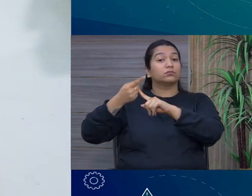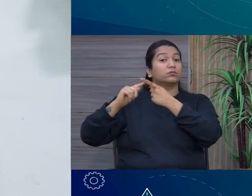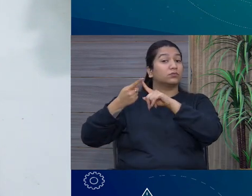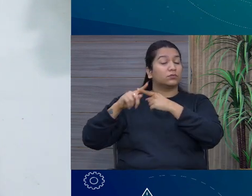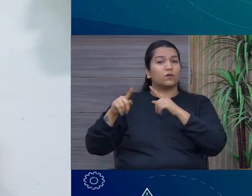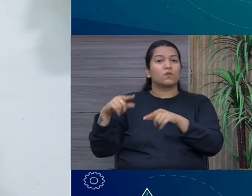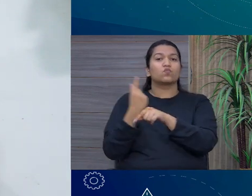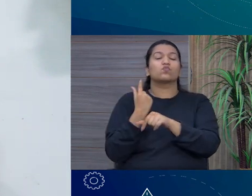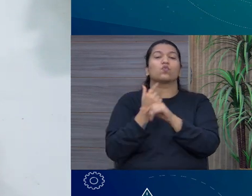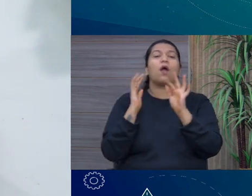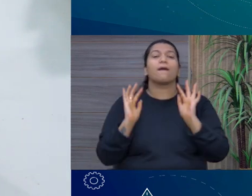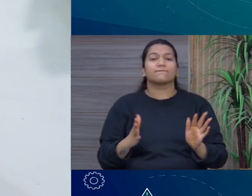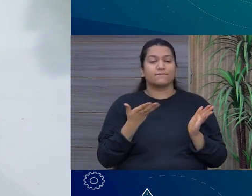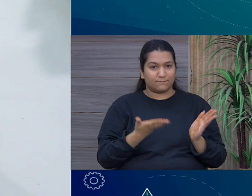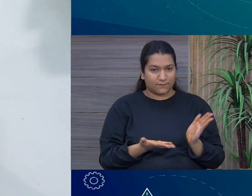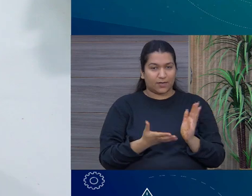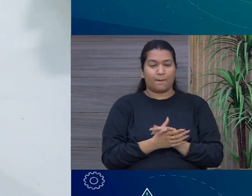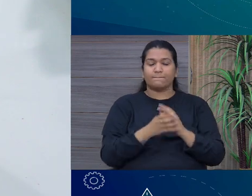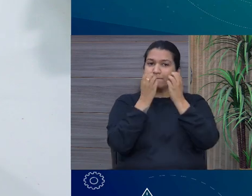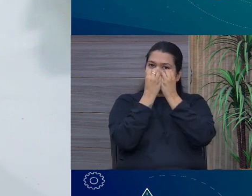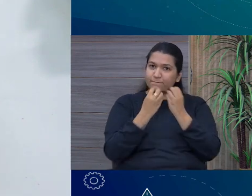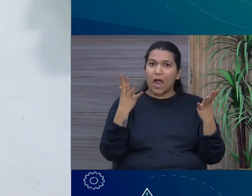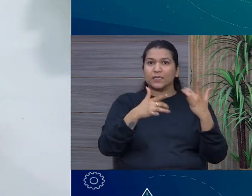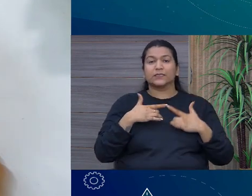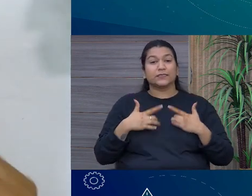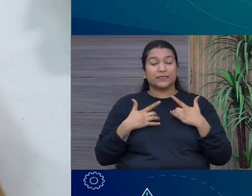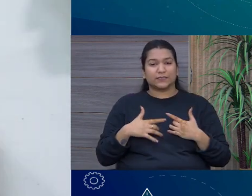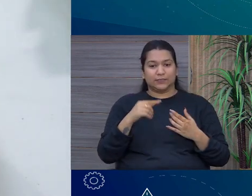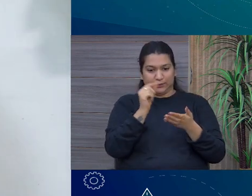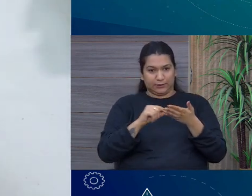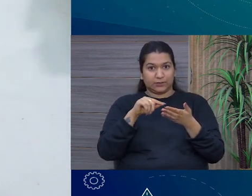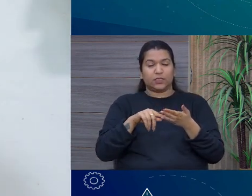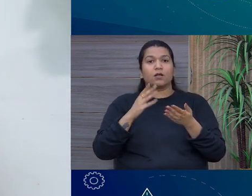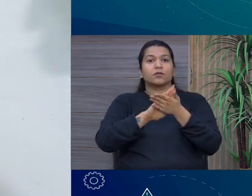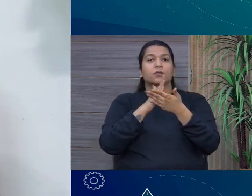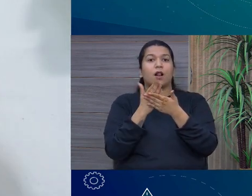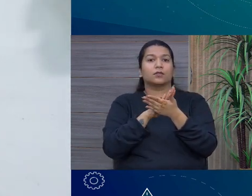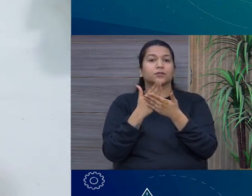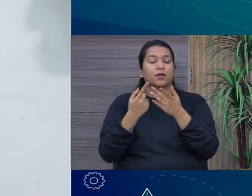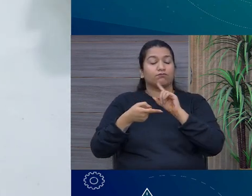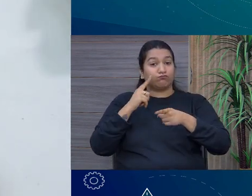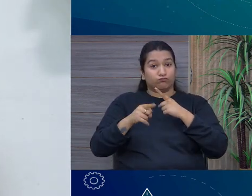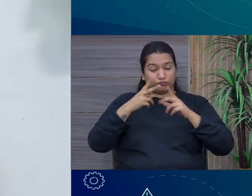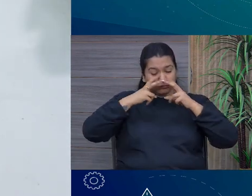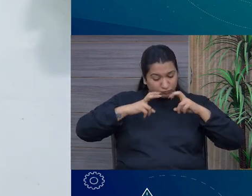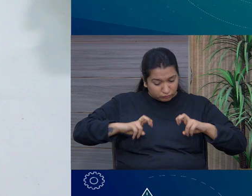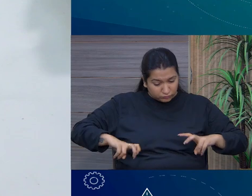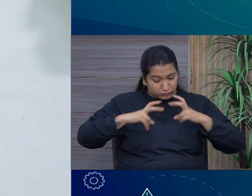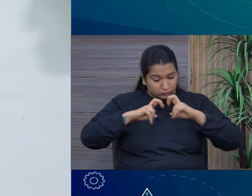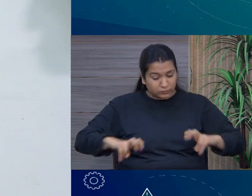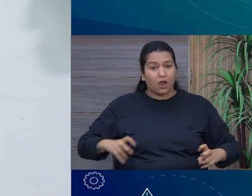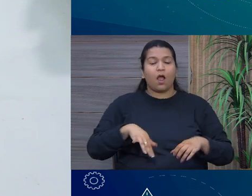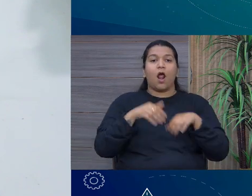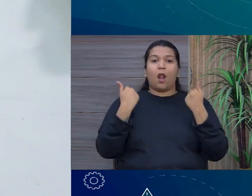थोड़ा सा टेकेवाव ज़रूर देना होगा कि उन्होंने बड़ी मेहनत करके उन भाषाओं को कहीं ना कहीं ट्रांसलेट किया, समझने की कोशिश की और उसके बाद फिर वो हम